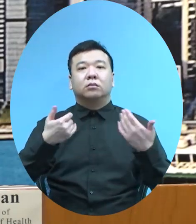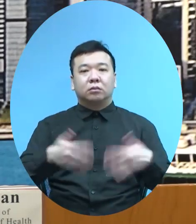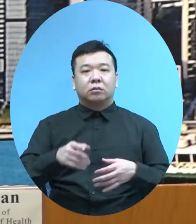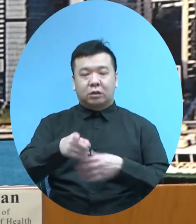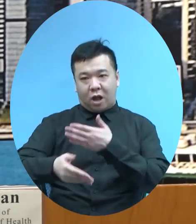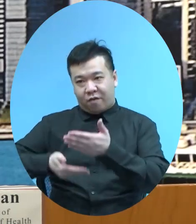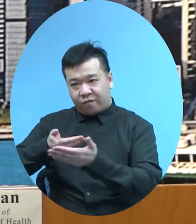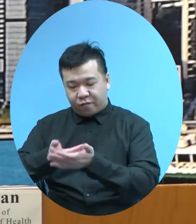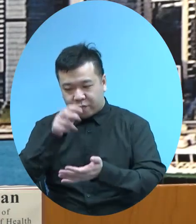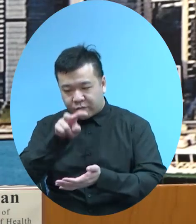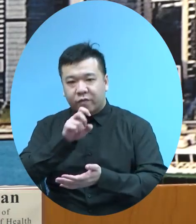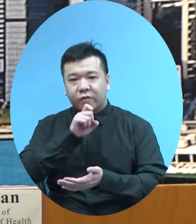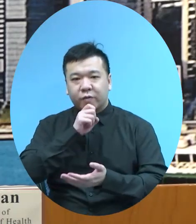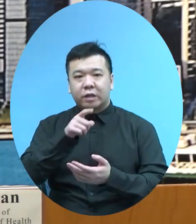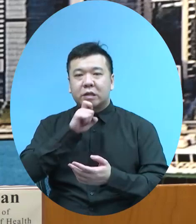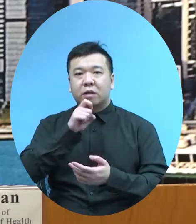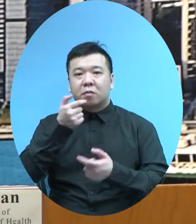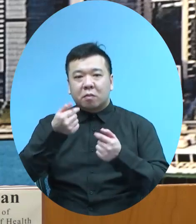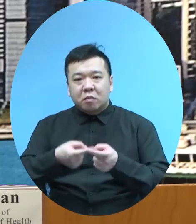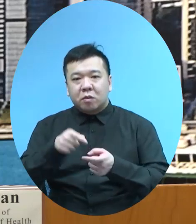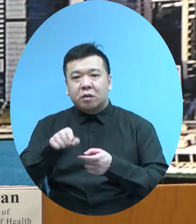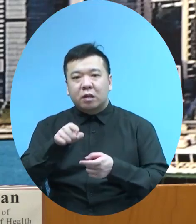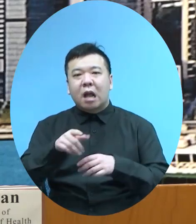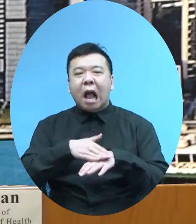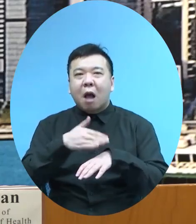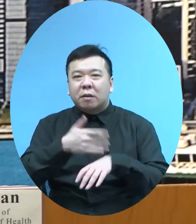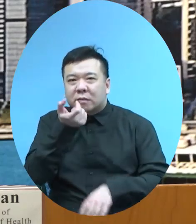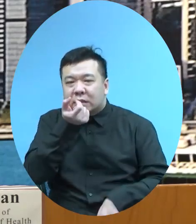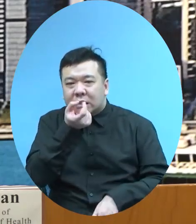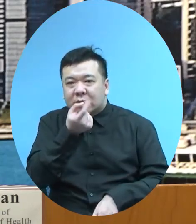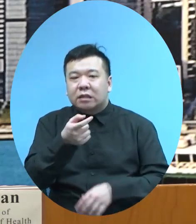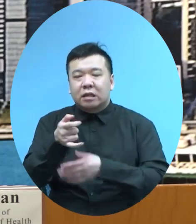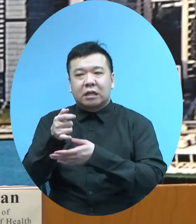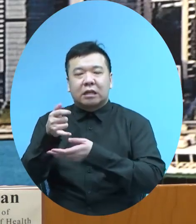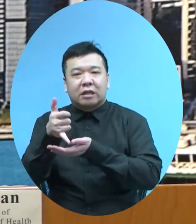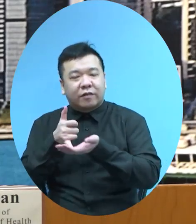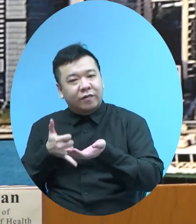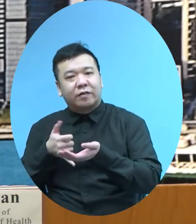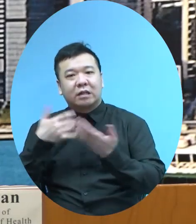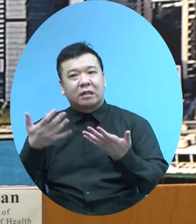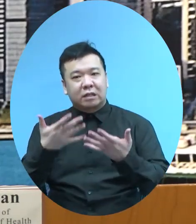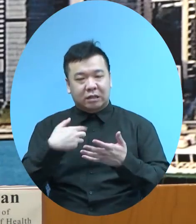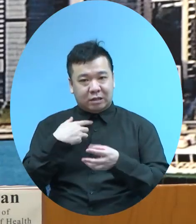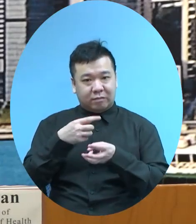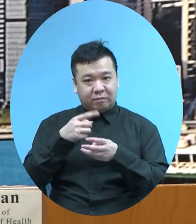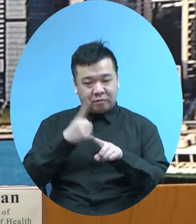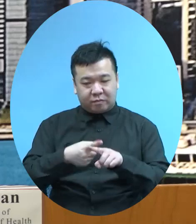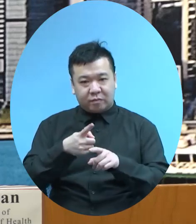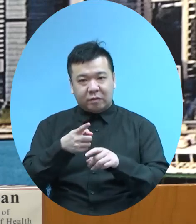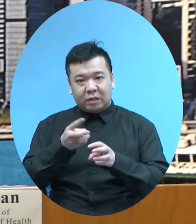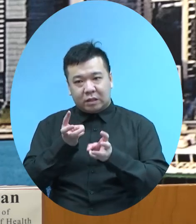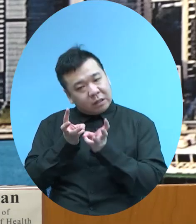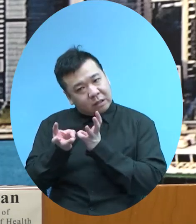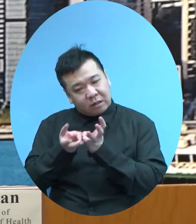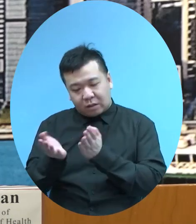咗診嘅，有啲咧就因為其實都係啱啱呢排即係比較多病人出院。我而家手頭上咧就冇